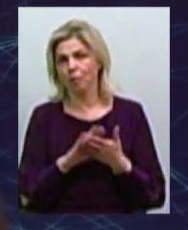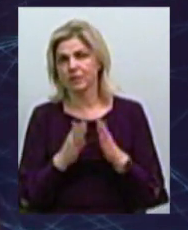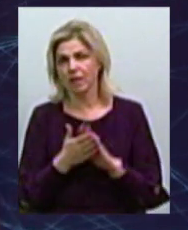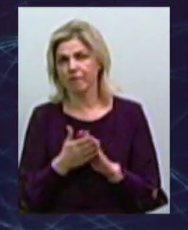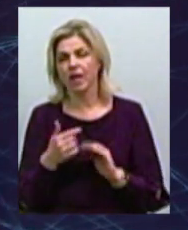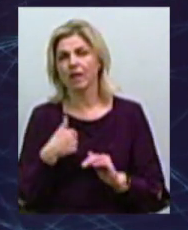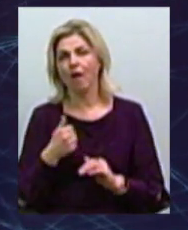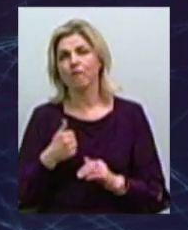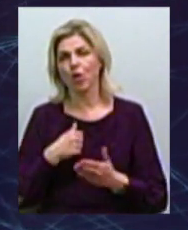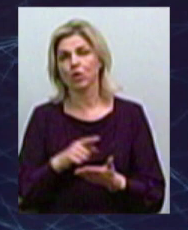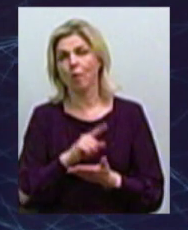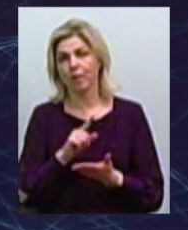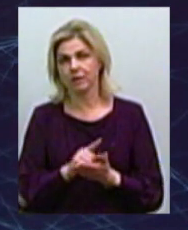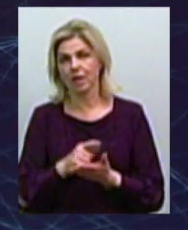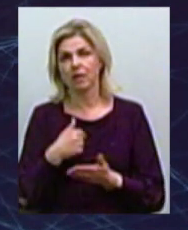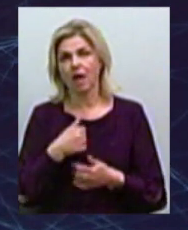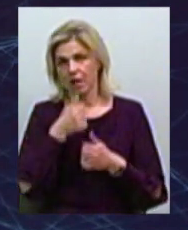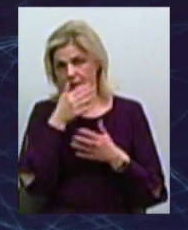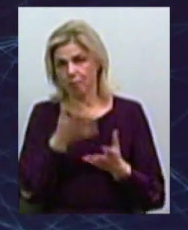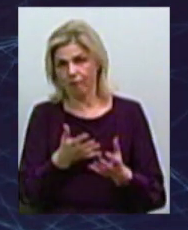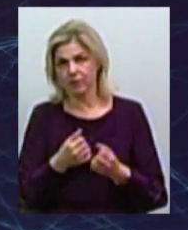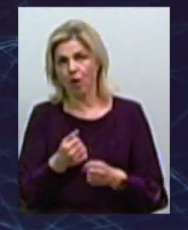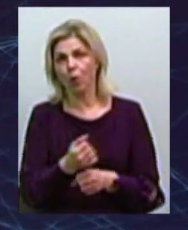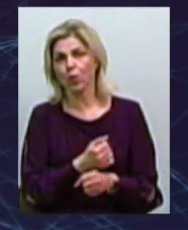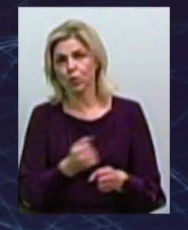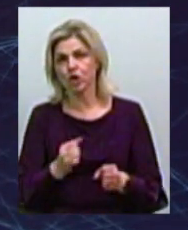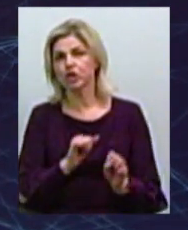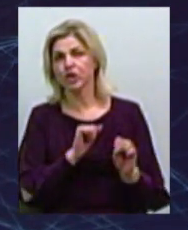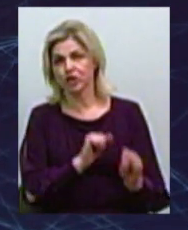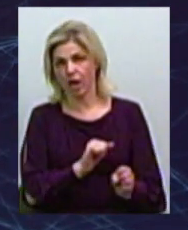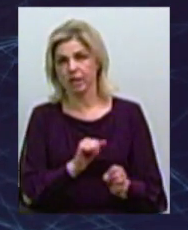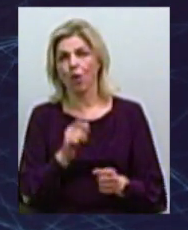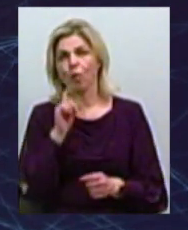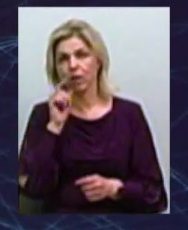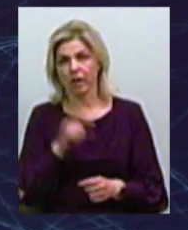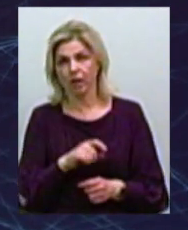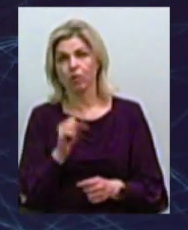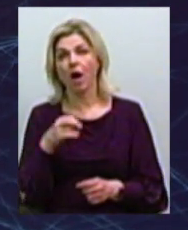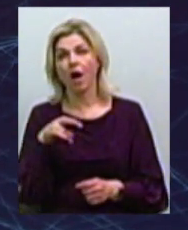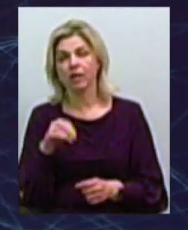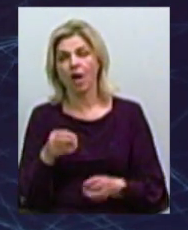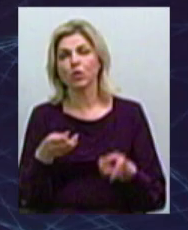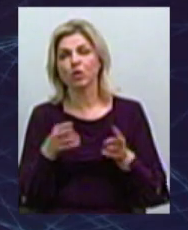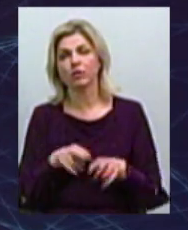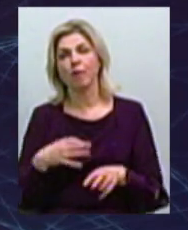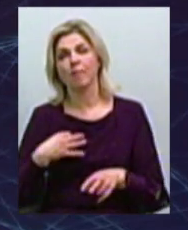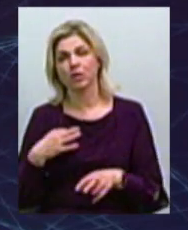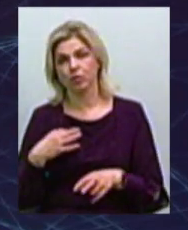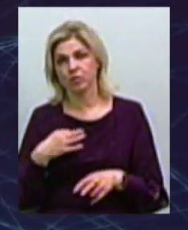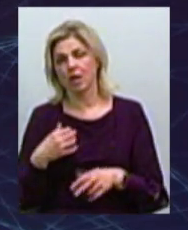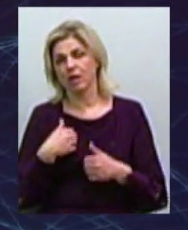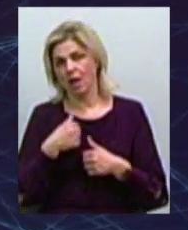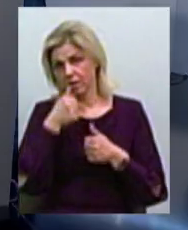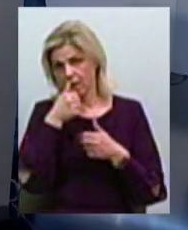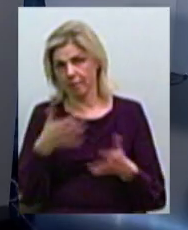військово зобов'язаний, я не міг взяти до рук зброю і захищати Україну, але залишатися байдужим, залишатися осторонь я просто не міг. І